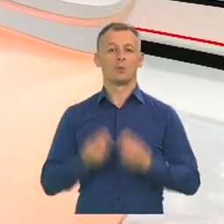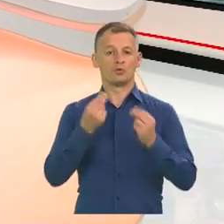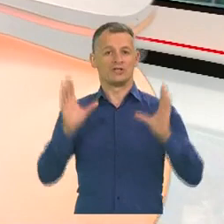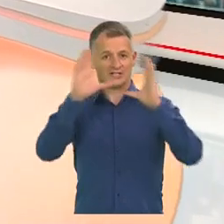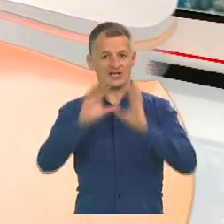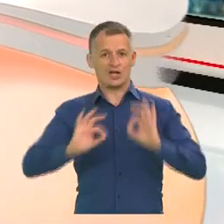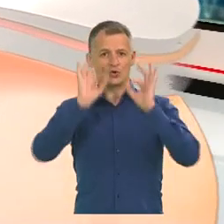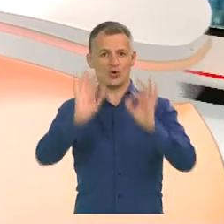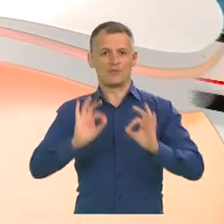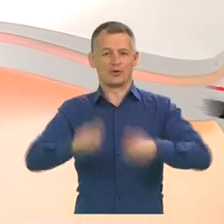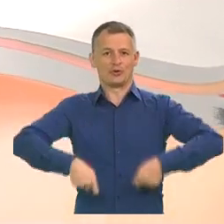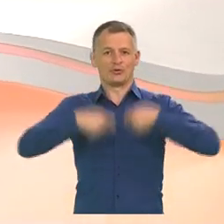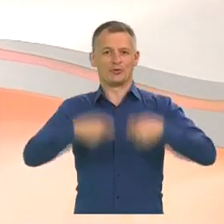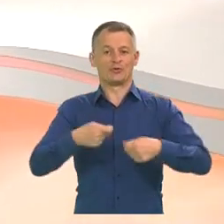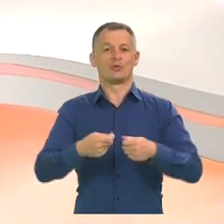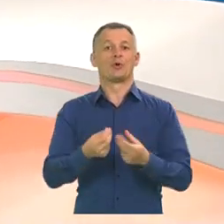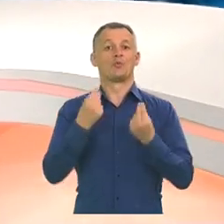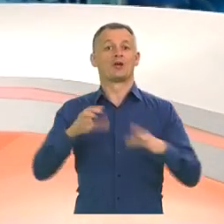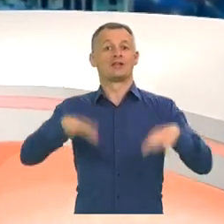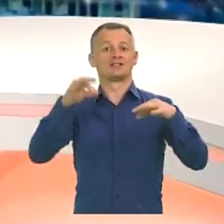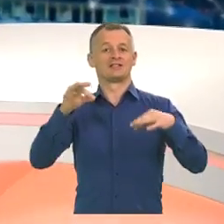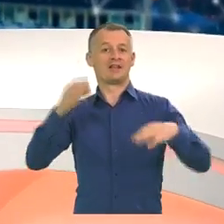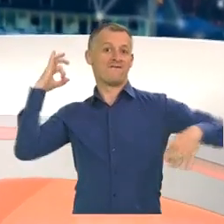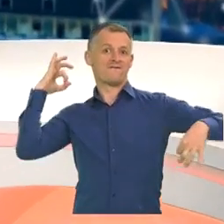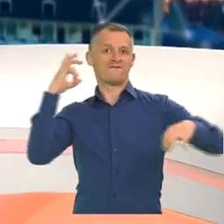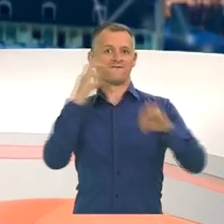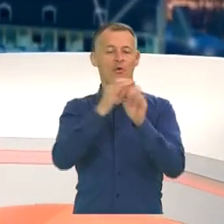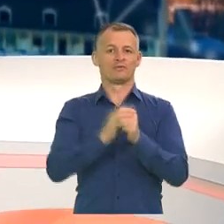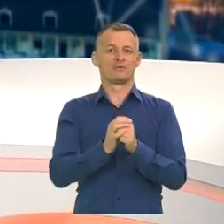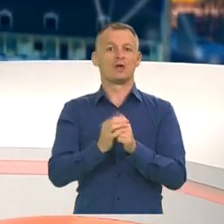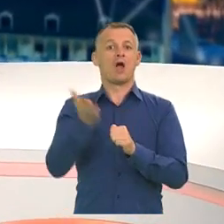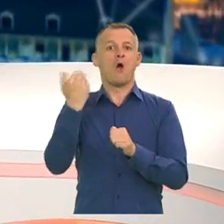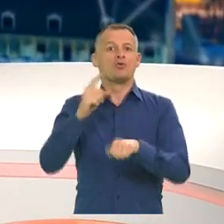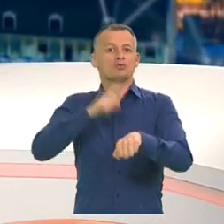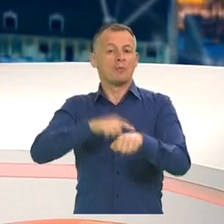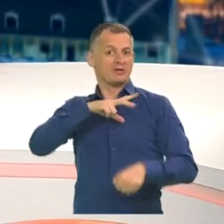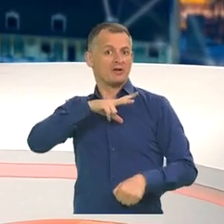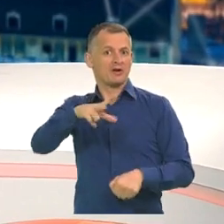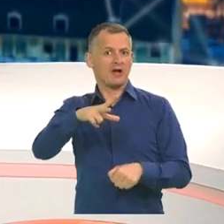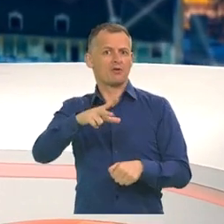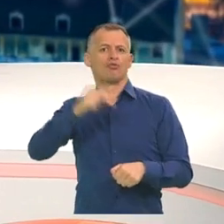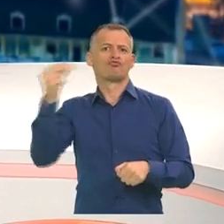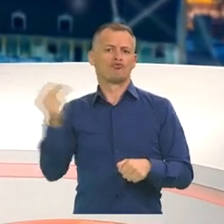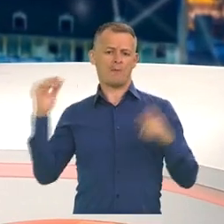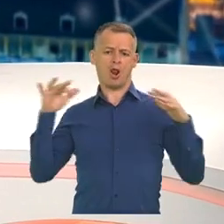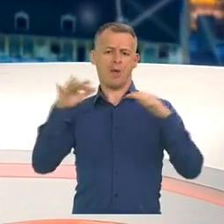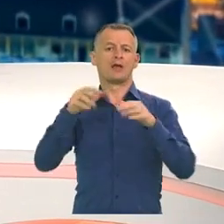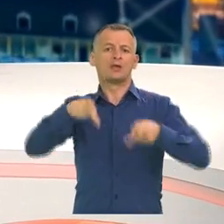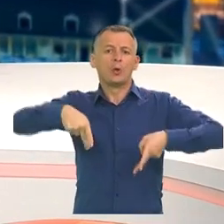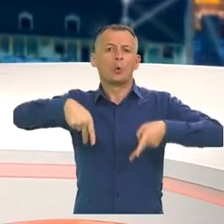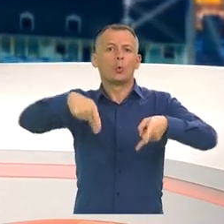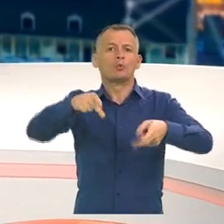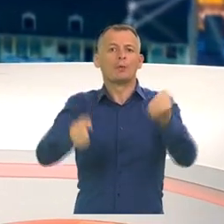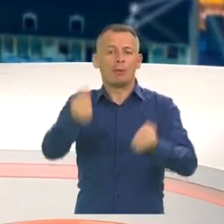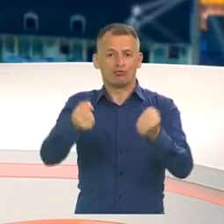Bună seara, doamnelor și domnilor, sunt Ioana Maria Moldovan, bun găsit la Focus. Au fost clipe cumplite pe una dintre cele mai aglomerate șosele